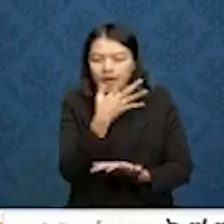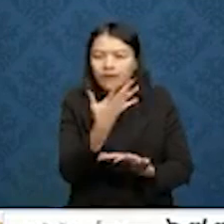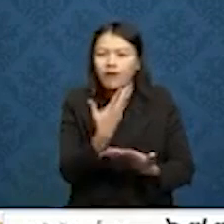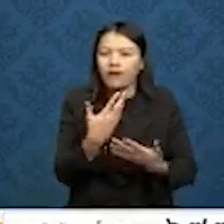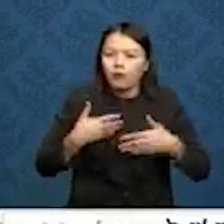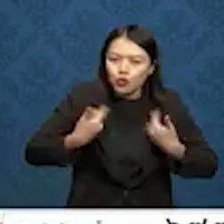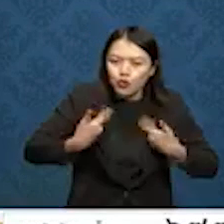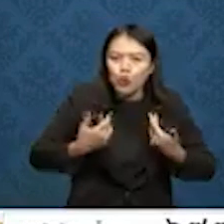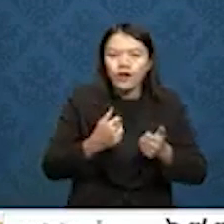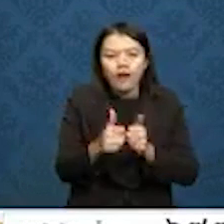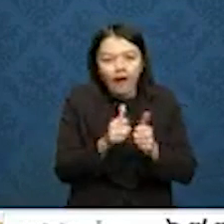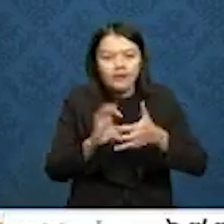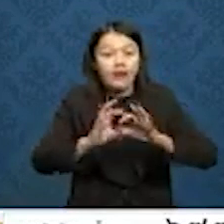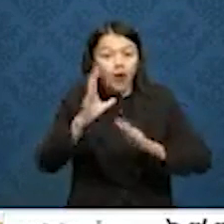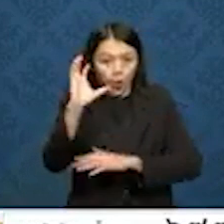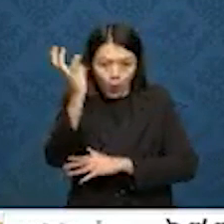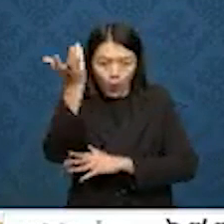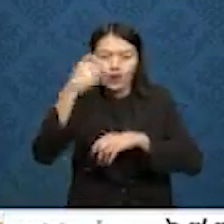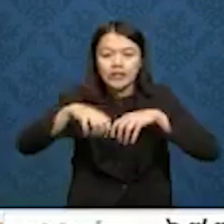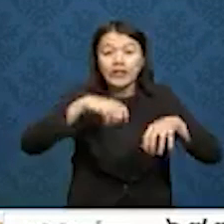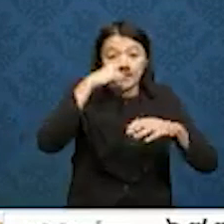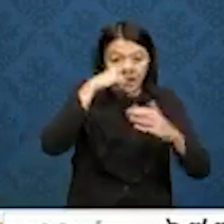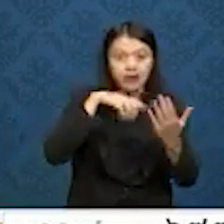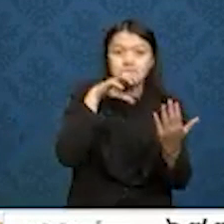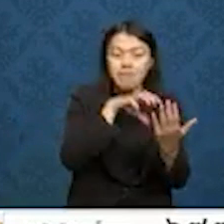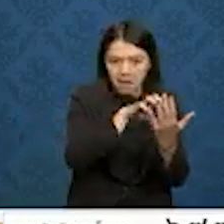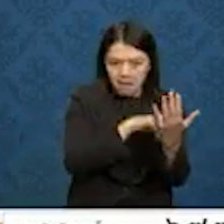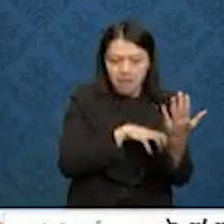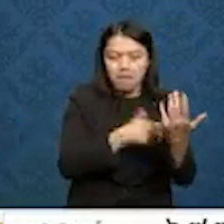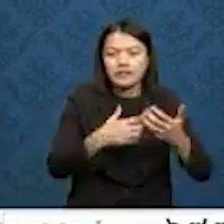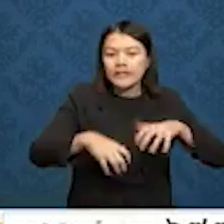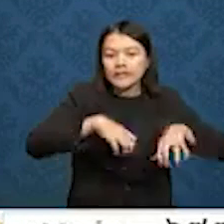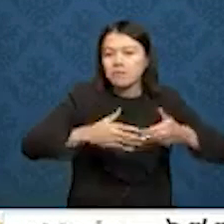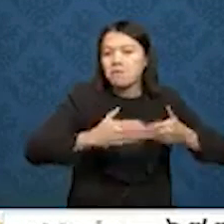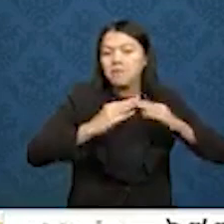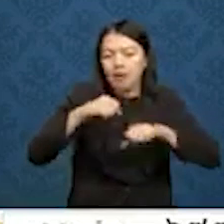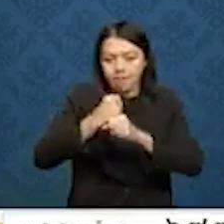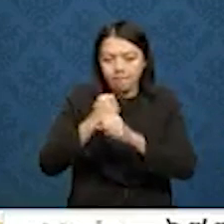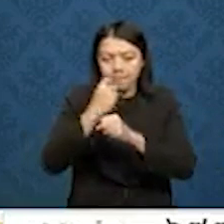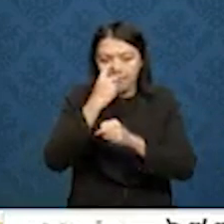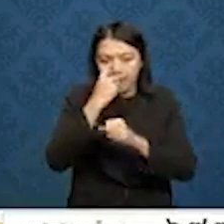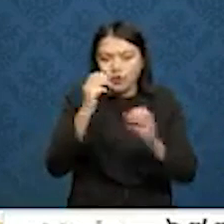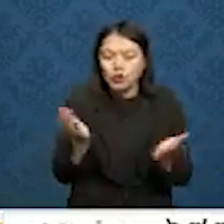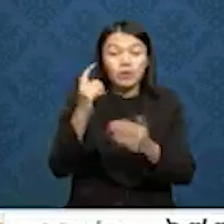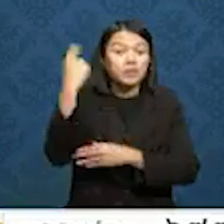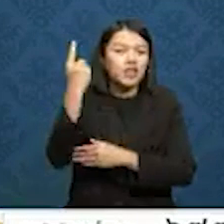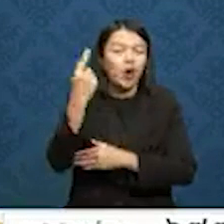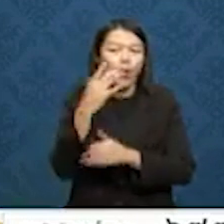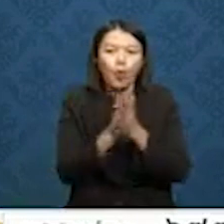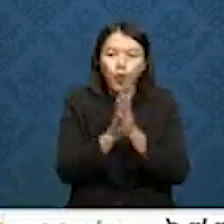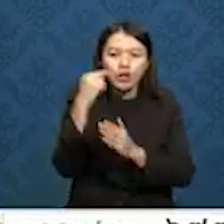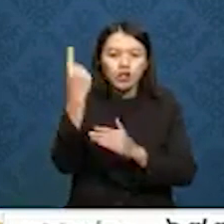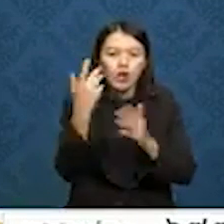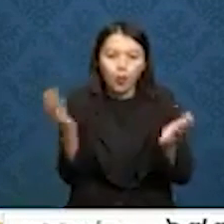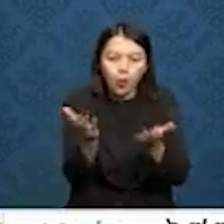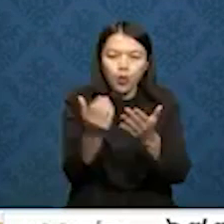และการแข่งขันกีฬาระดับโลกมาจัดในประเทศไทยรวมถึงส่งเสริมการท่องเที่ยวเมืองหน้าเที่ยว